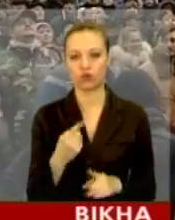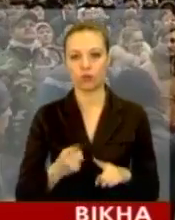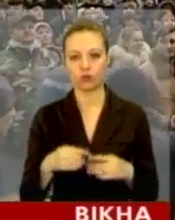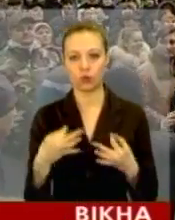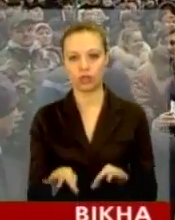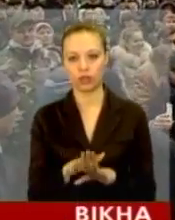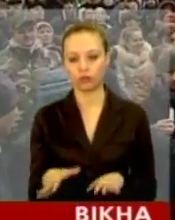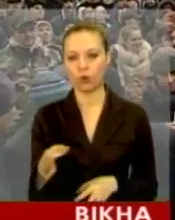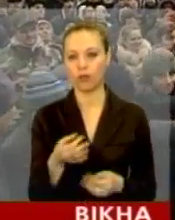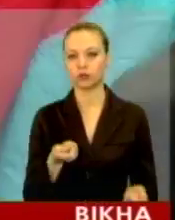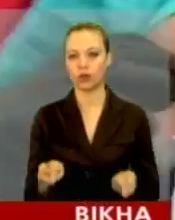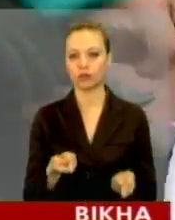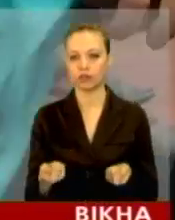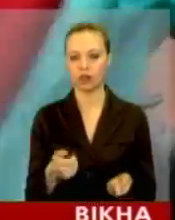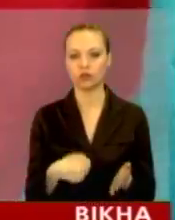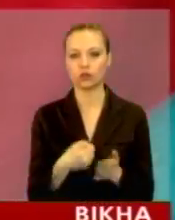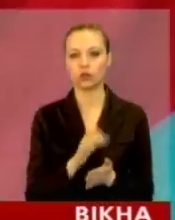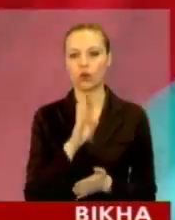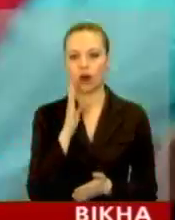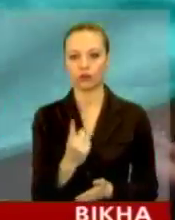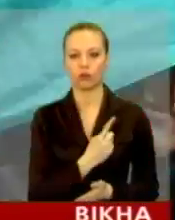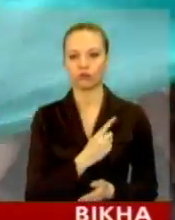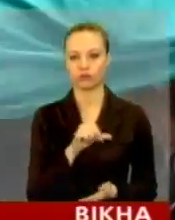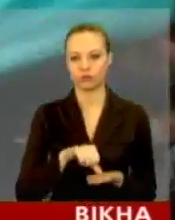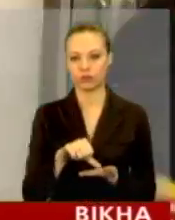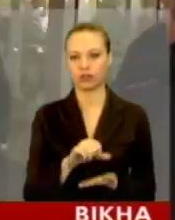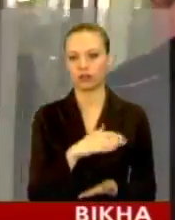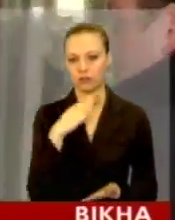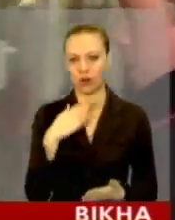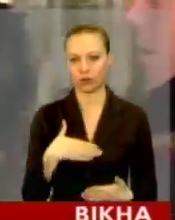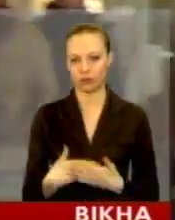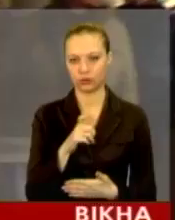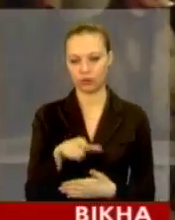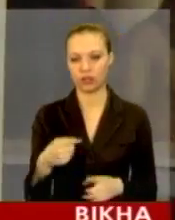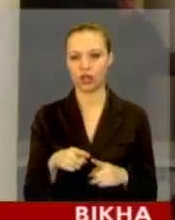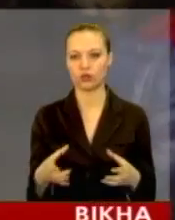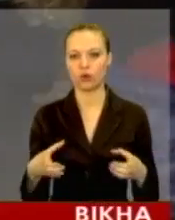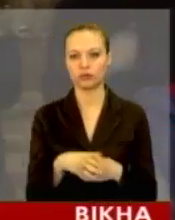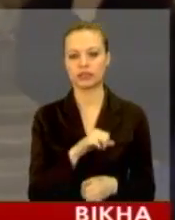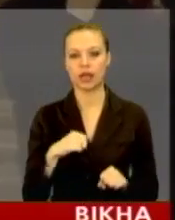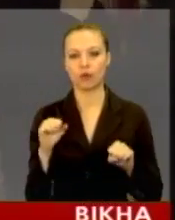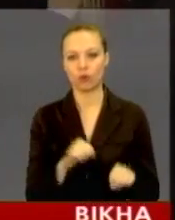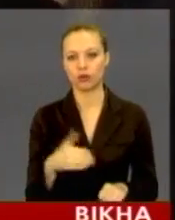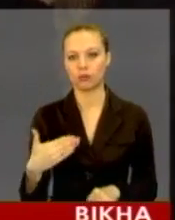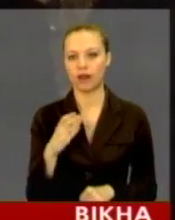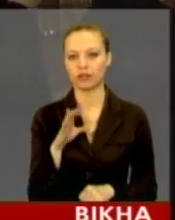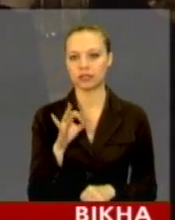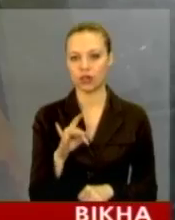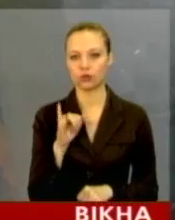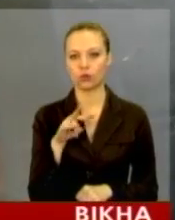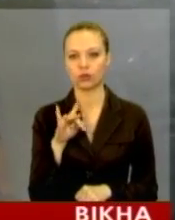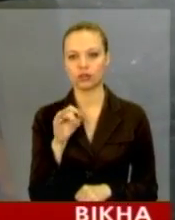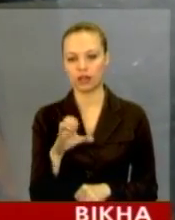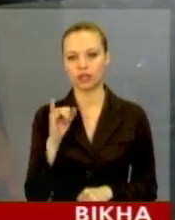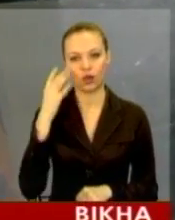не допустити, обласну адміністрацію до ранку охороняли кількасот добровільців. Для цього об'єдналися самооборона, правий сектор, ультраси